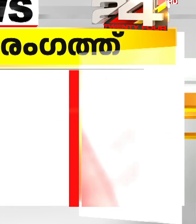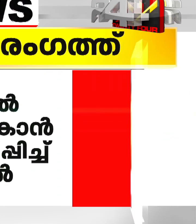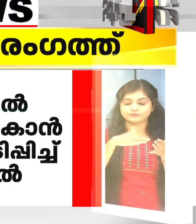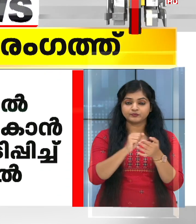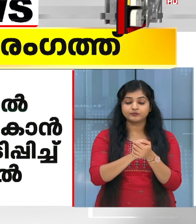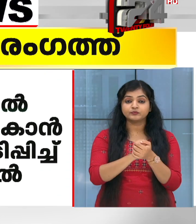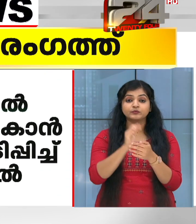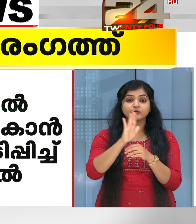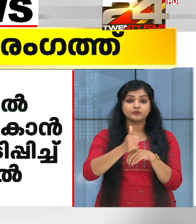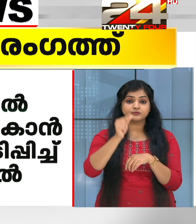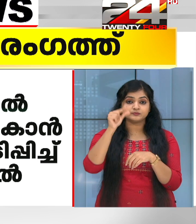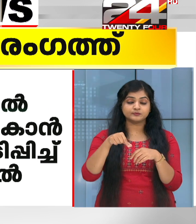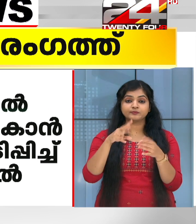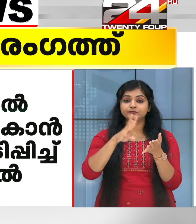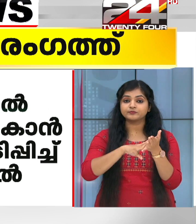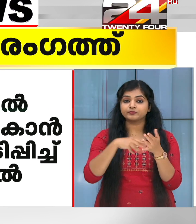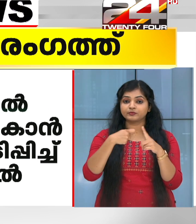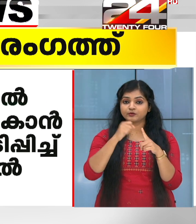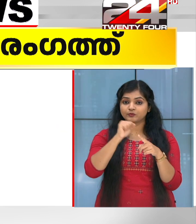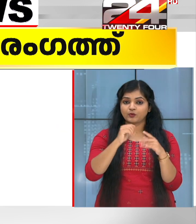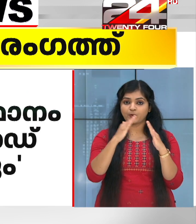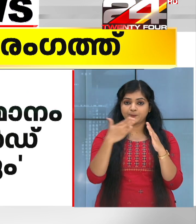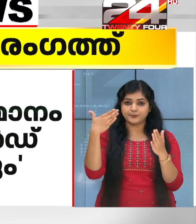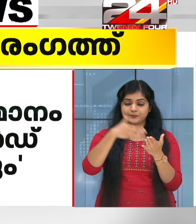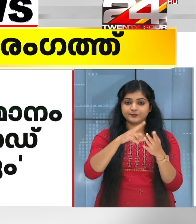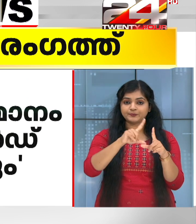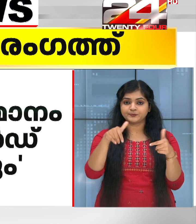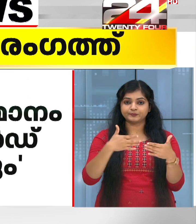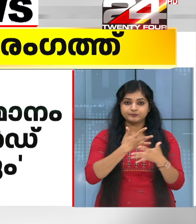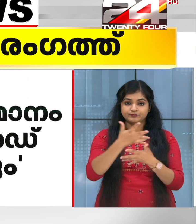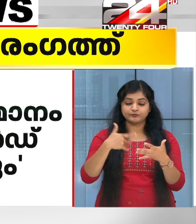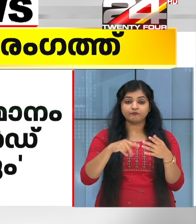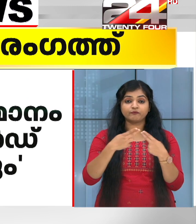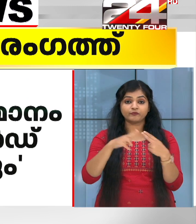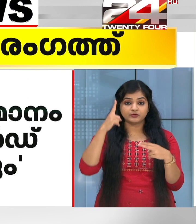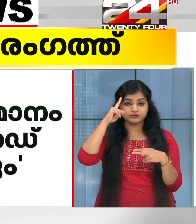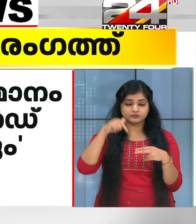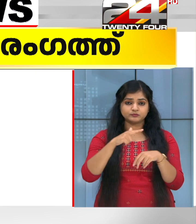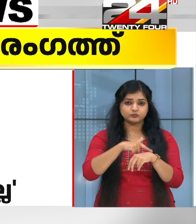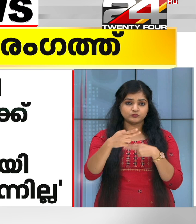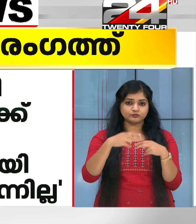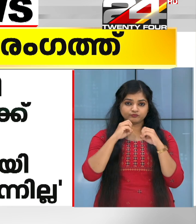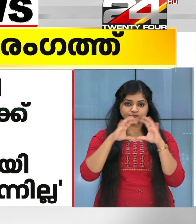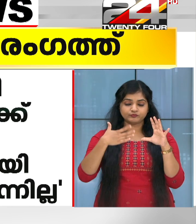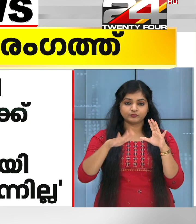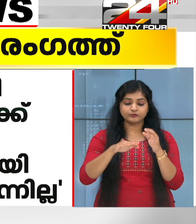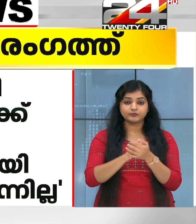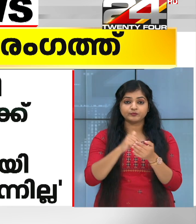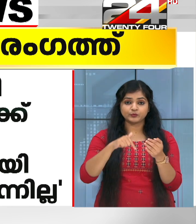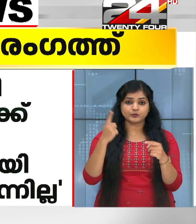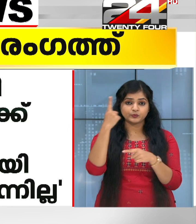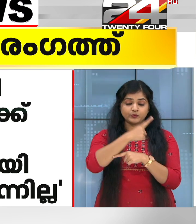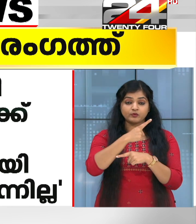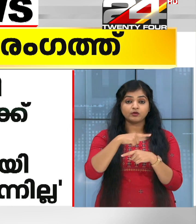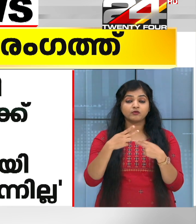ചേരുന്ന യോഗത്തിൽ പങ്കെടുക്കും. അതിനുശേഷം ഒരു അന്തിമ തീരുമാനം ഉടൻ ഉണ്ടാകുമെന്നാണ് നേതാക്കൾ വ്യക്തമാക്കുന്നത്. അതേസമയം തന്നെ ഇന്നുണ്ടാകുമെന്ന ചോദ്യത്തിൽ കൃത്യമായ